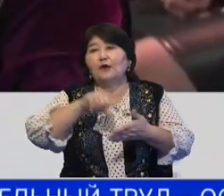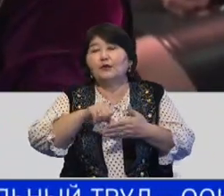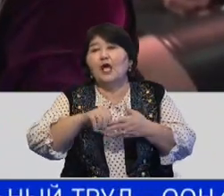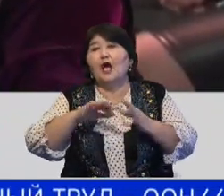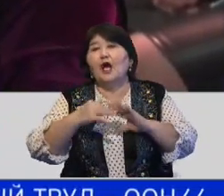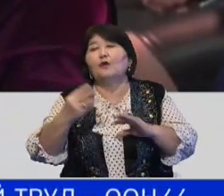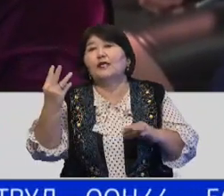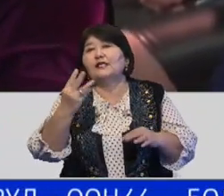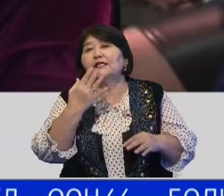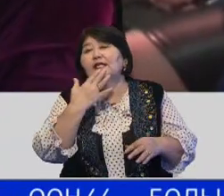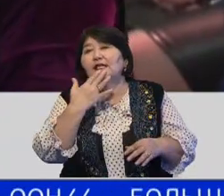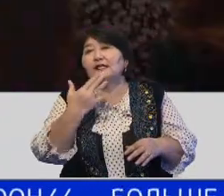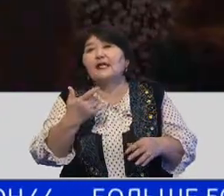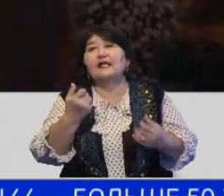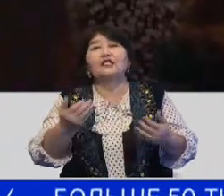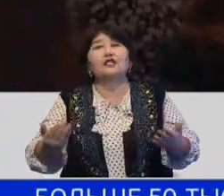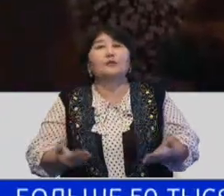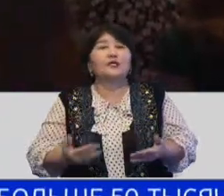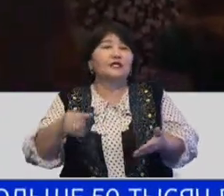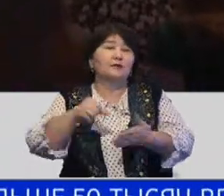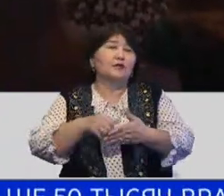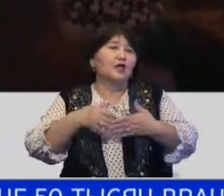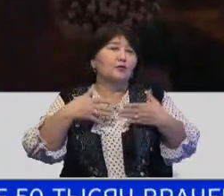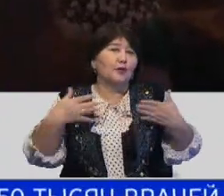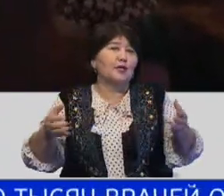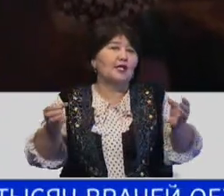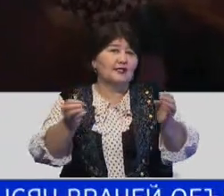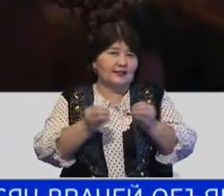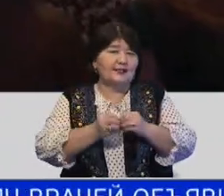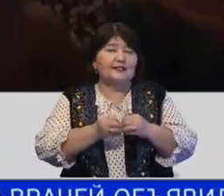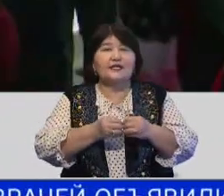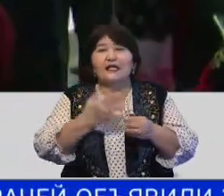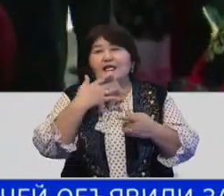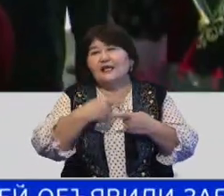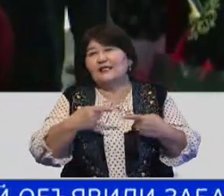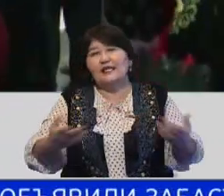участие аул «Третий Интернационал», где проживают представители более 10 национальностей.